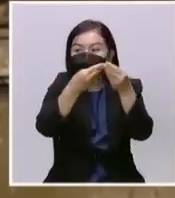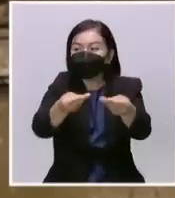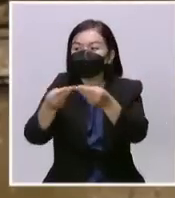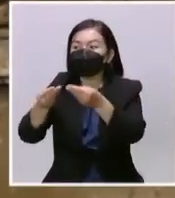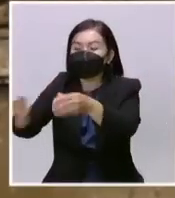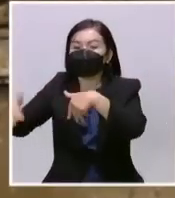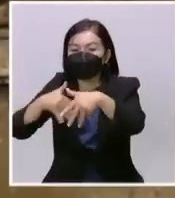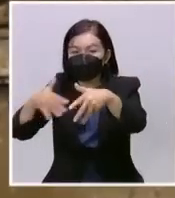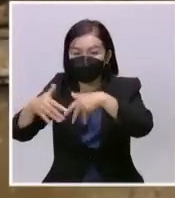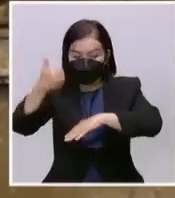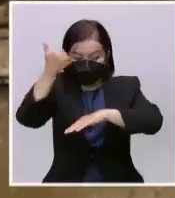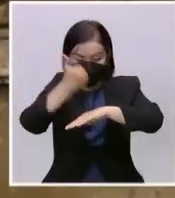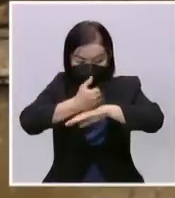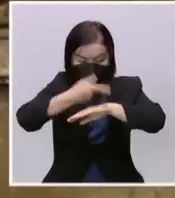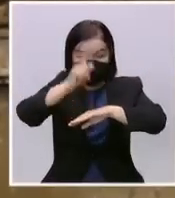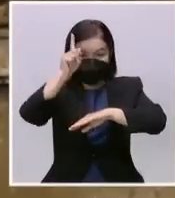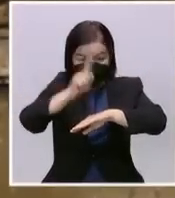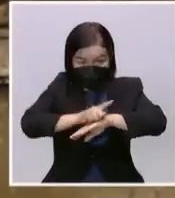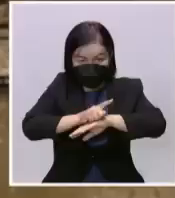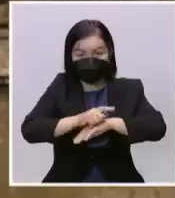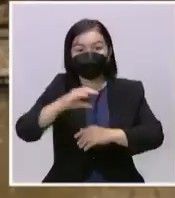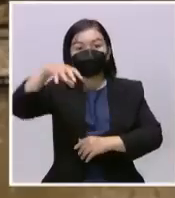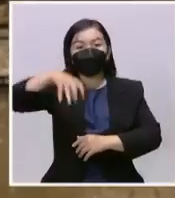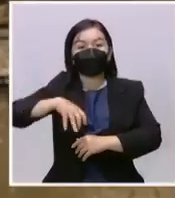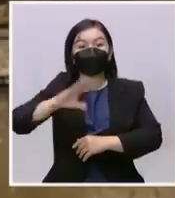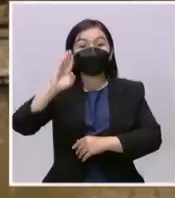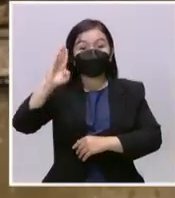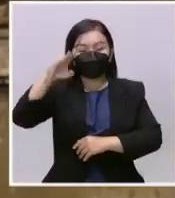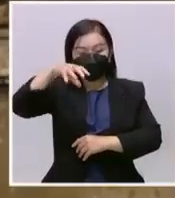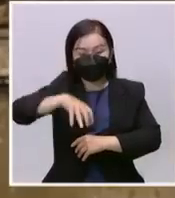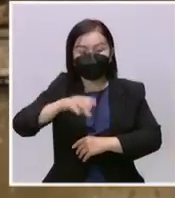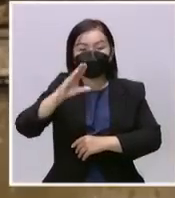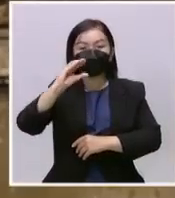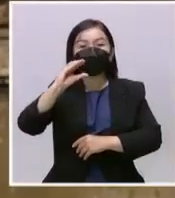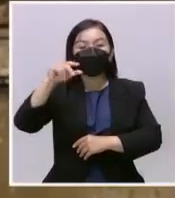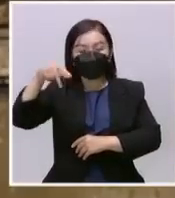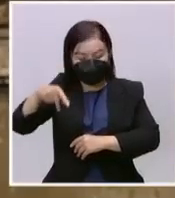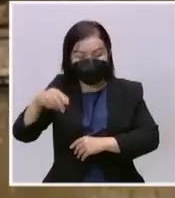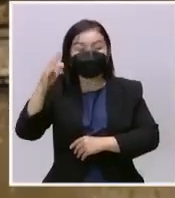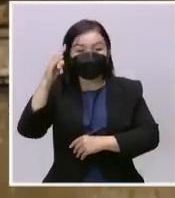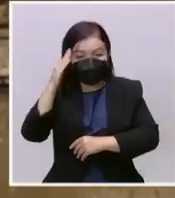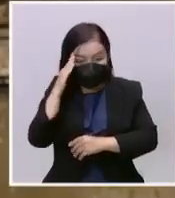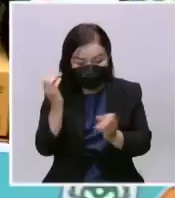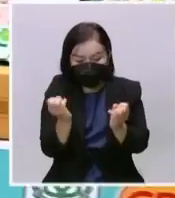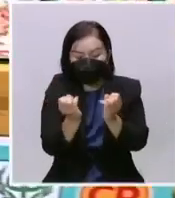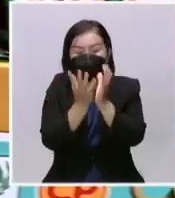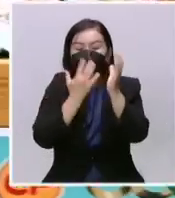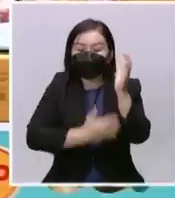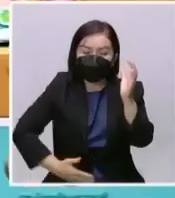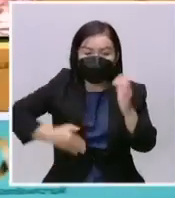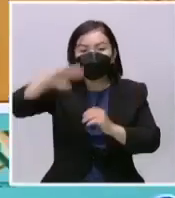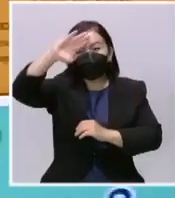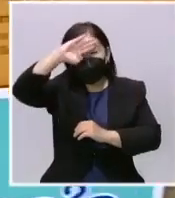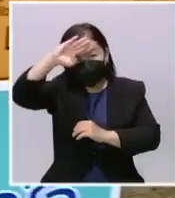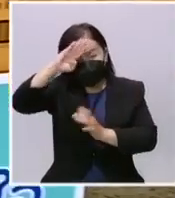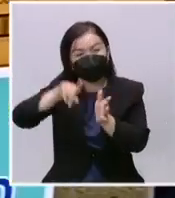คุณธนินทร์ จิรวนนท์ประธานอาวุโสเครือเจริญโภคภัณฑ์กล่าวว่าคนไทยทุกคนได้รับผลกระทบเรื่องสุขภาพและความเจ็บป่วยจากวิกฤ